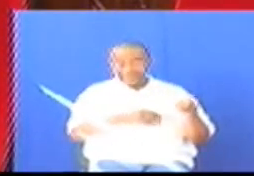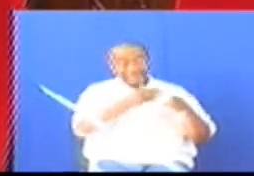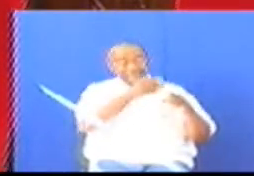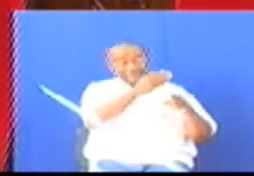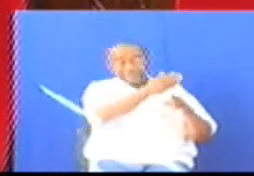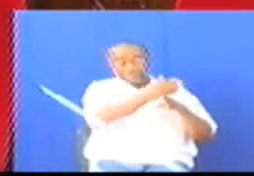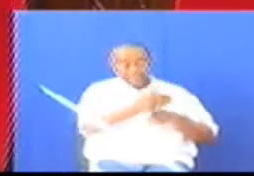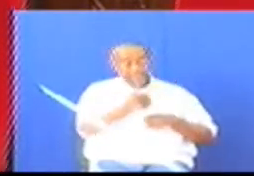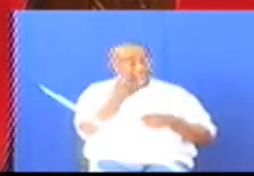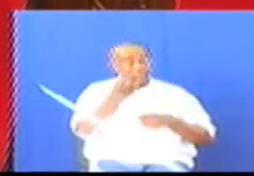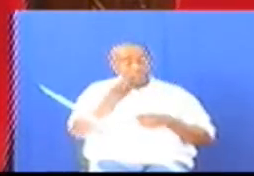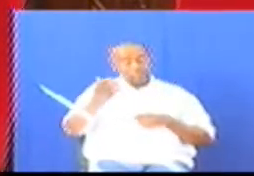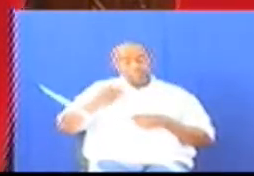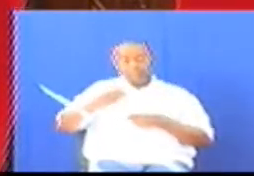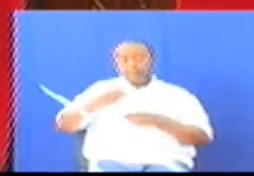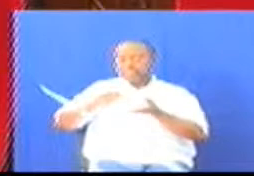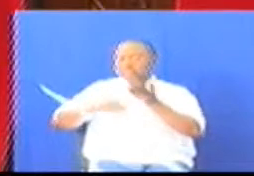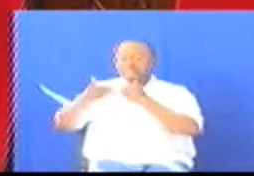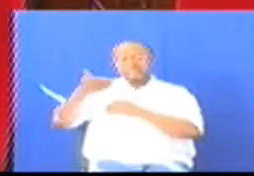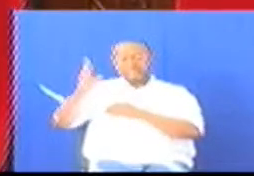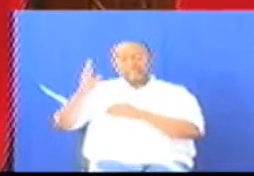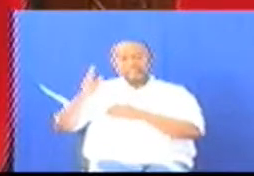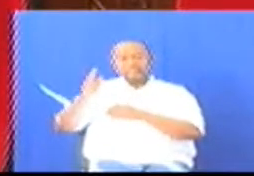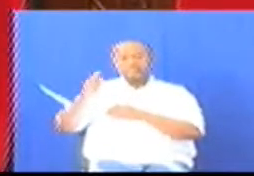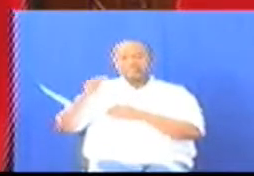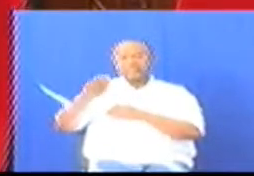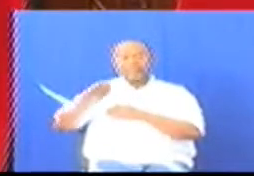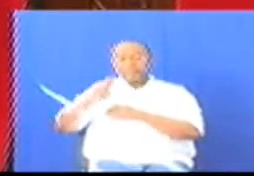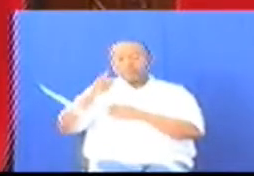serikali ya bilioni